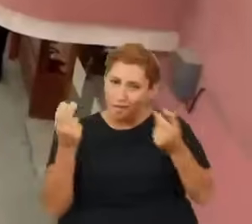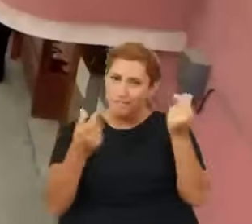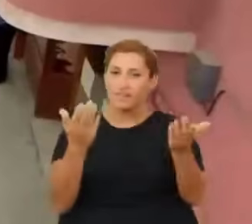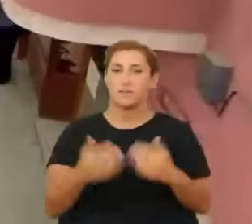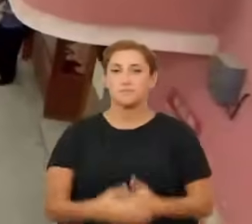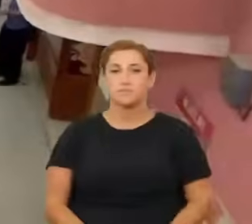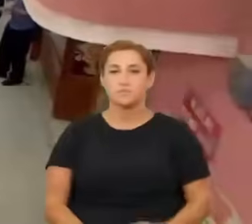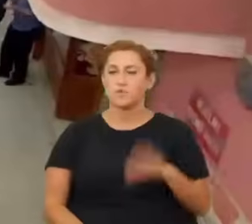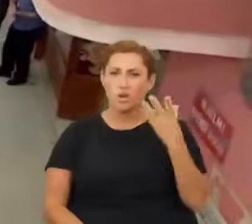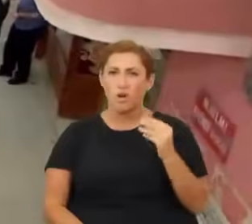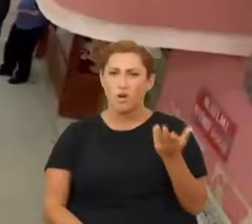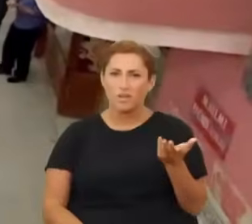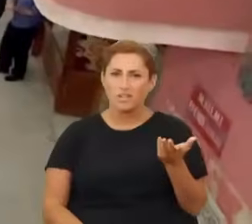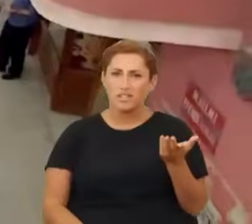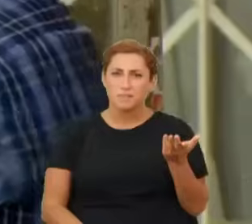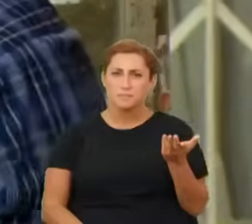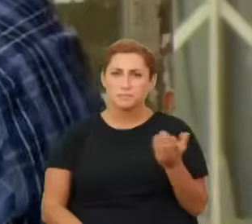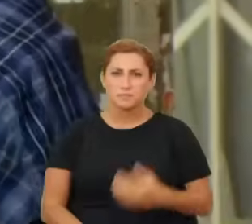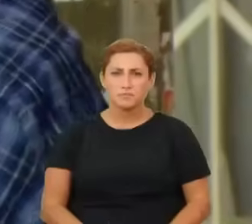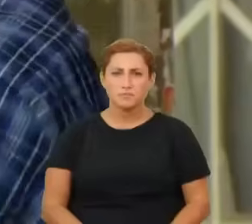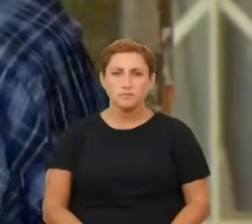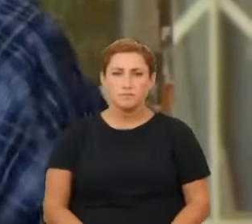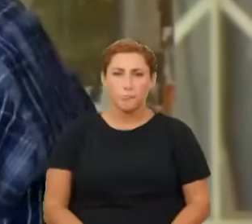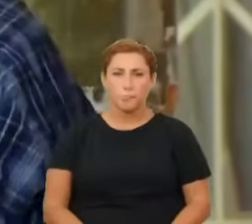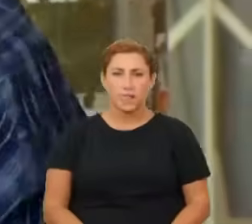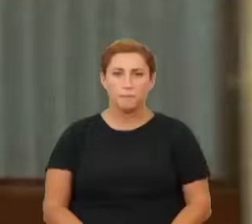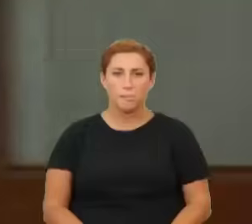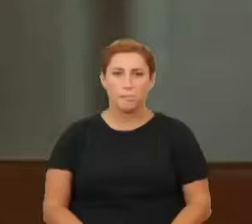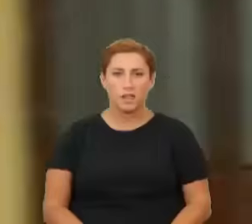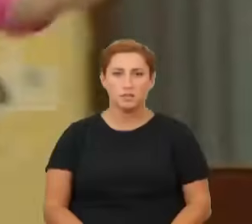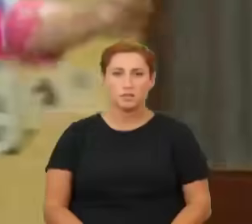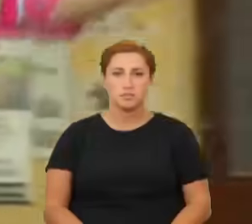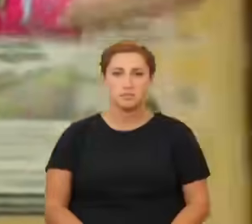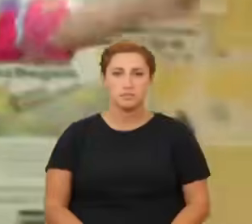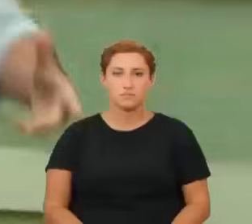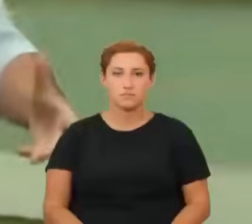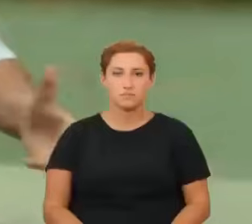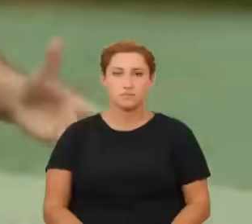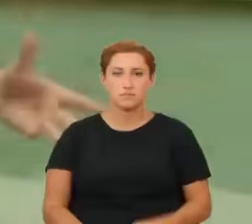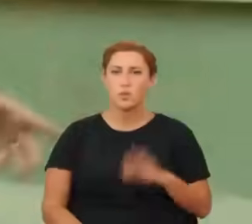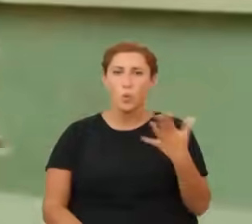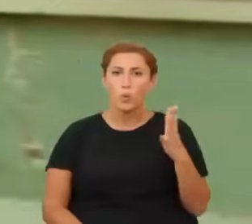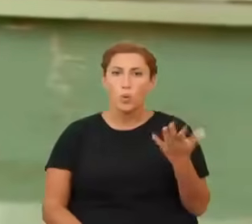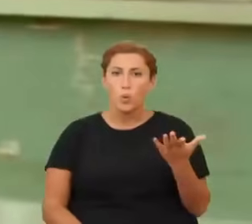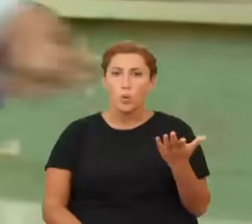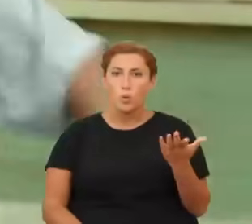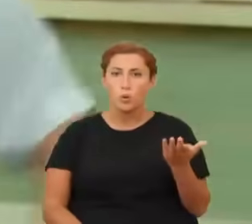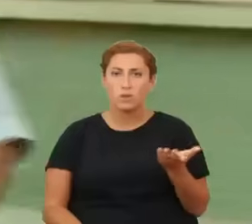oyna. Ne oldu? Ne lan? Mahalle sakini Ali ile arkadaşı alkış teşkil ediyorlar. Ne lan? Ne?